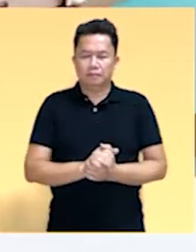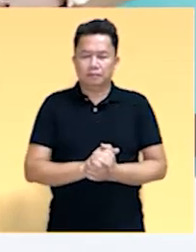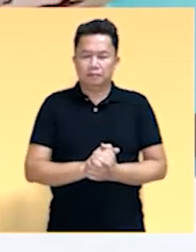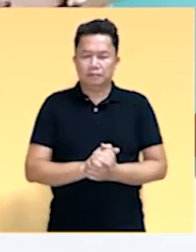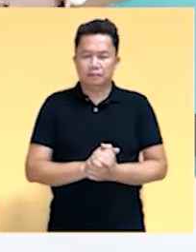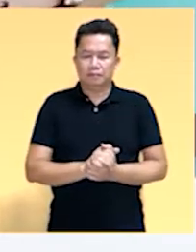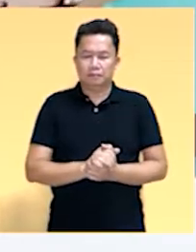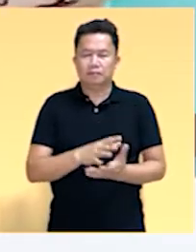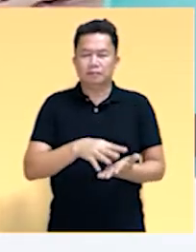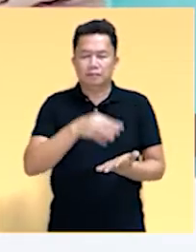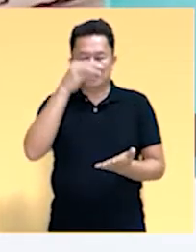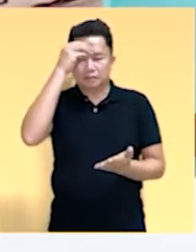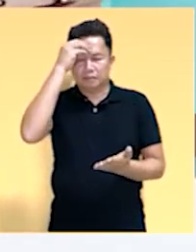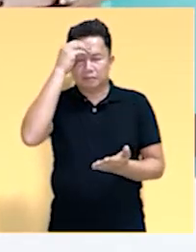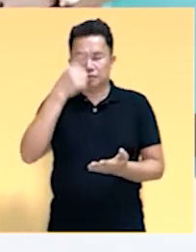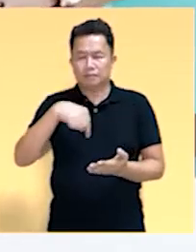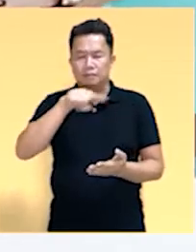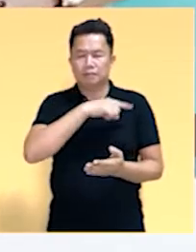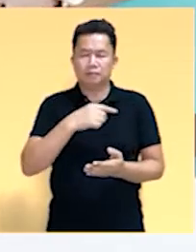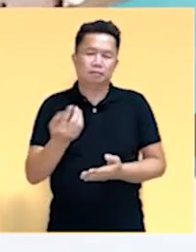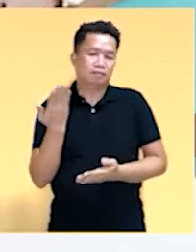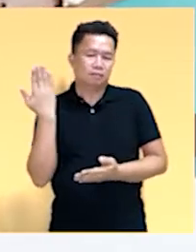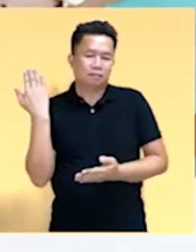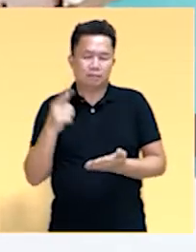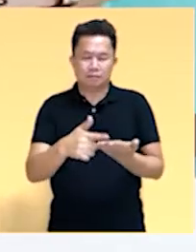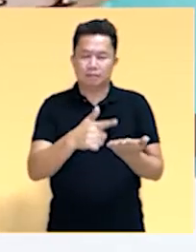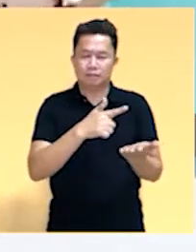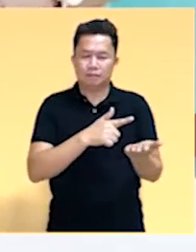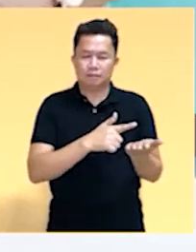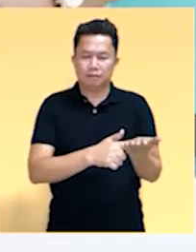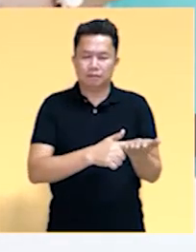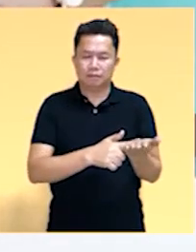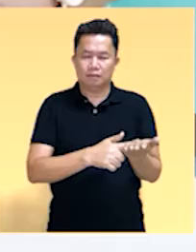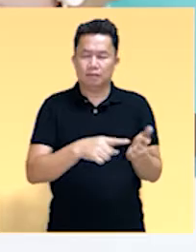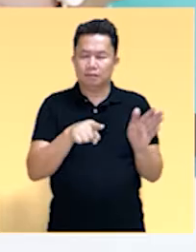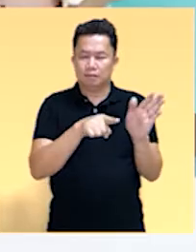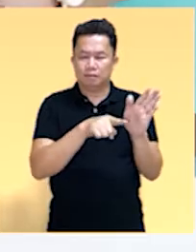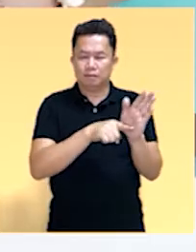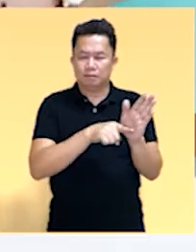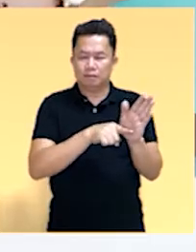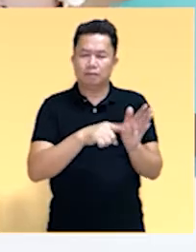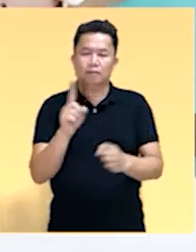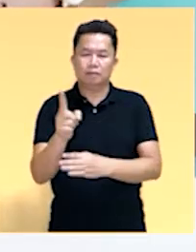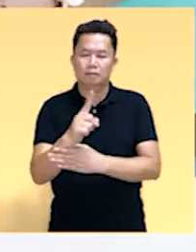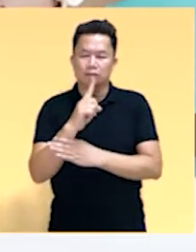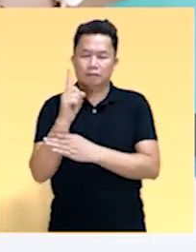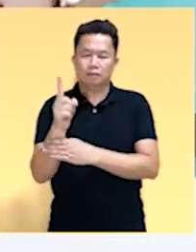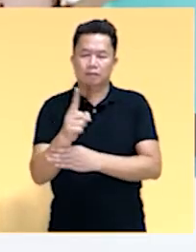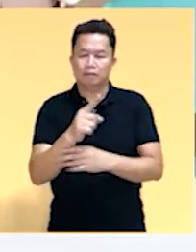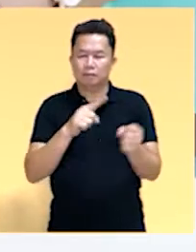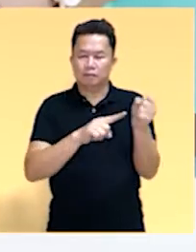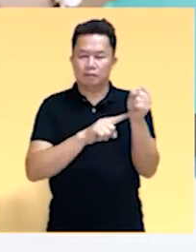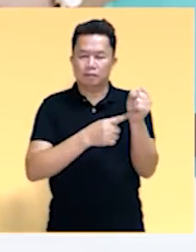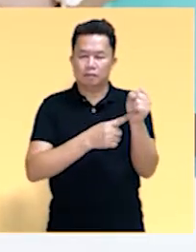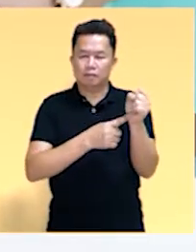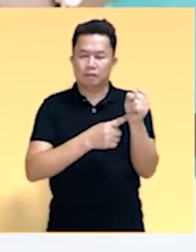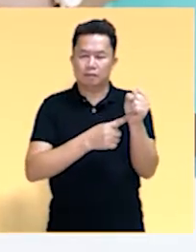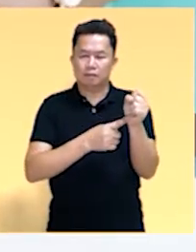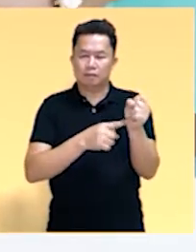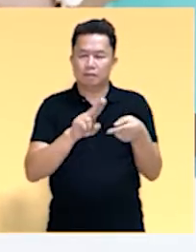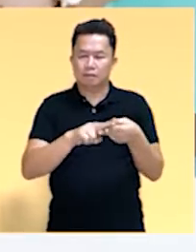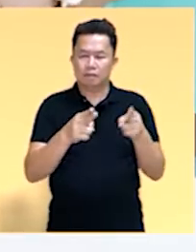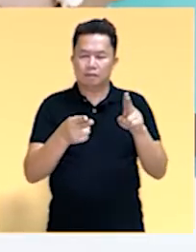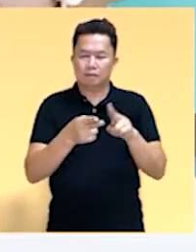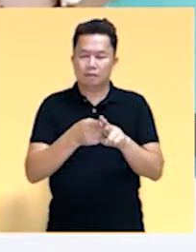4,231. Natutunan ninyo sa ating nakaraang aralin na ang pag-subtract ay laging nagsisimula sa numbers na